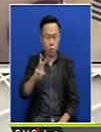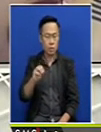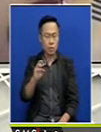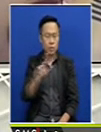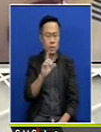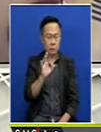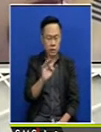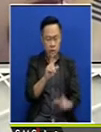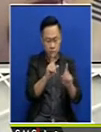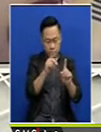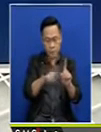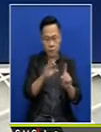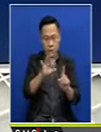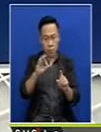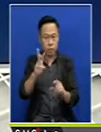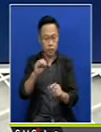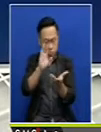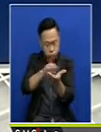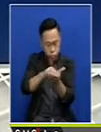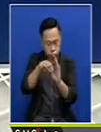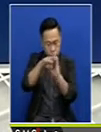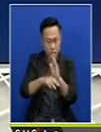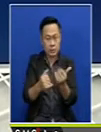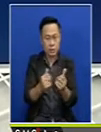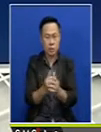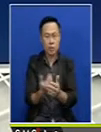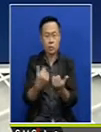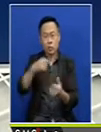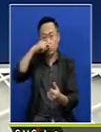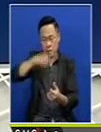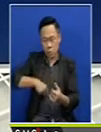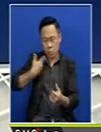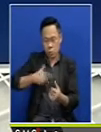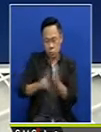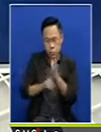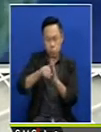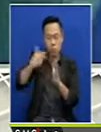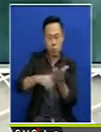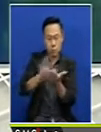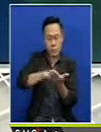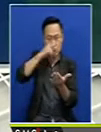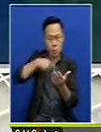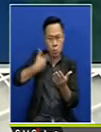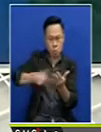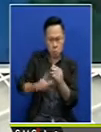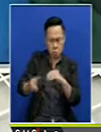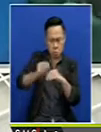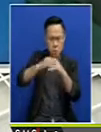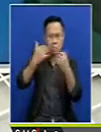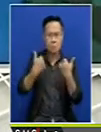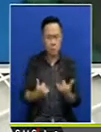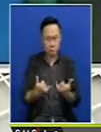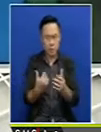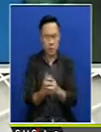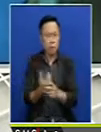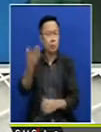องของภาวะความร้อนนะครับเพราะว่าล่าสุดนั้นแม้ว่าจะอยู่ในช่วงของปลายฤดูร้อนแต่อุณหภูมิในประเทศไทยยังเผชิญกับสภาพอากาศที่ร้อนจัดโด